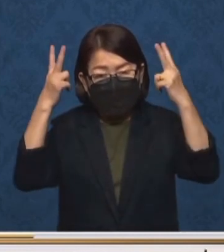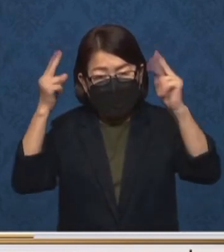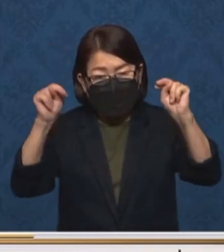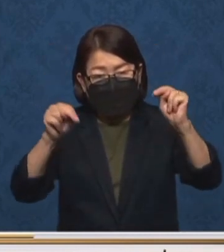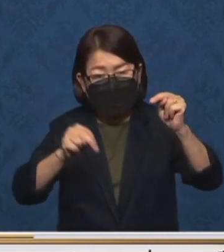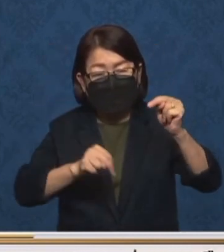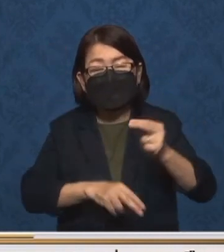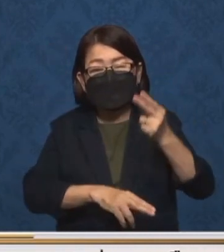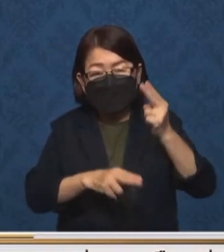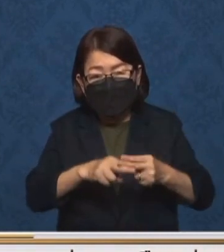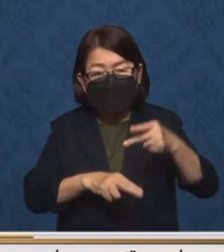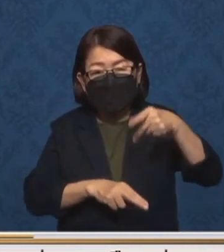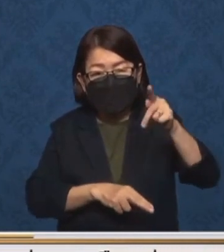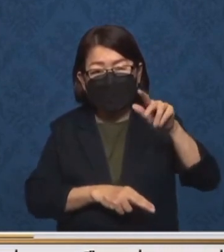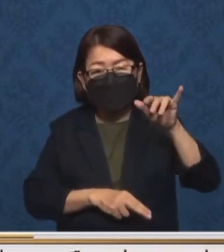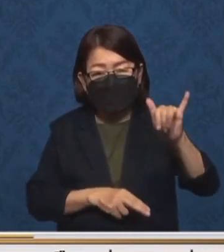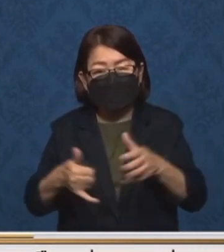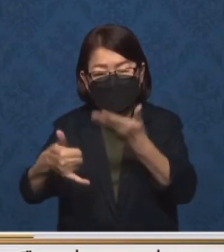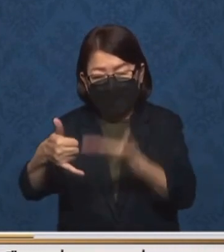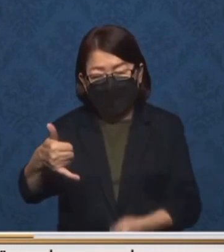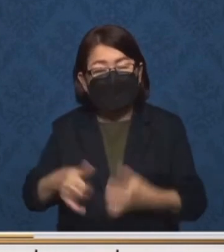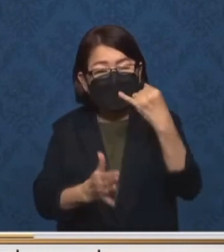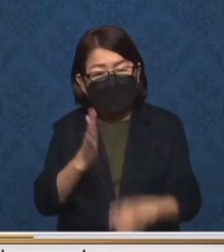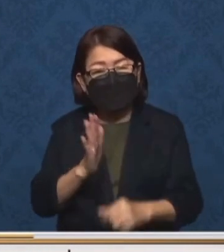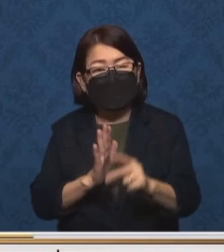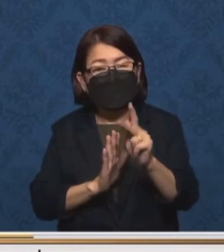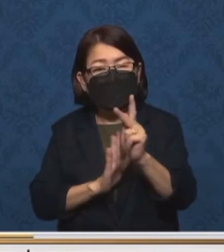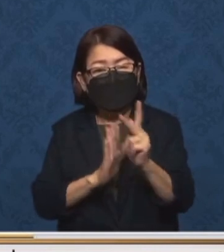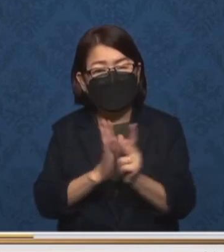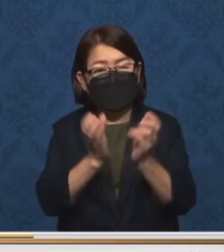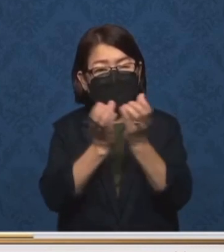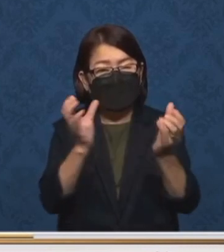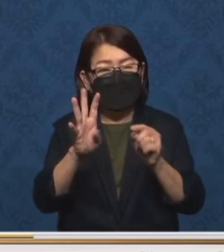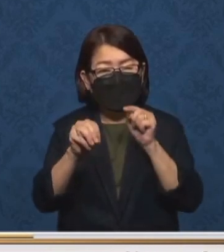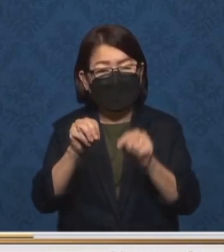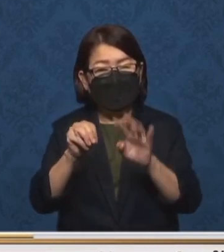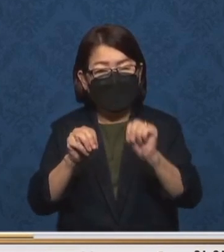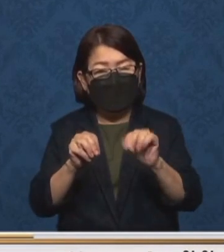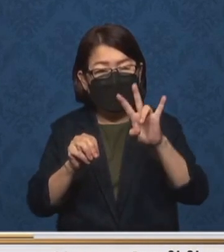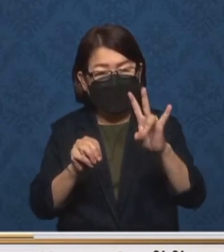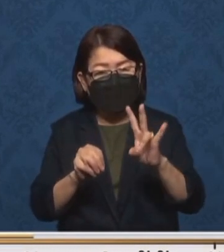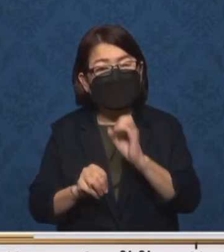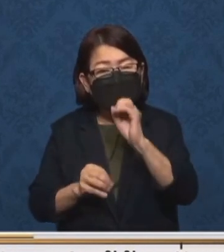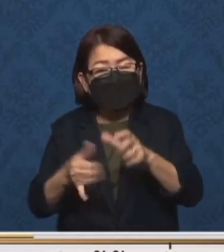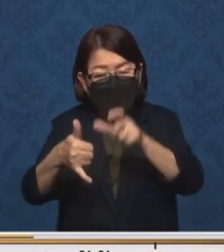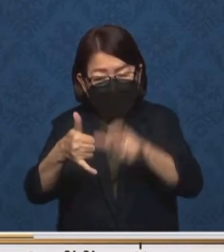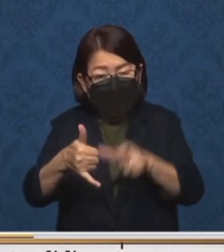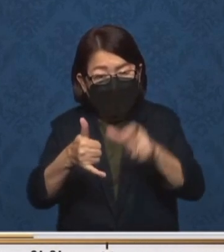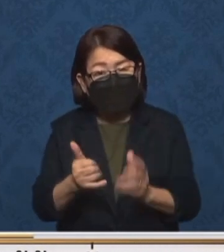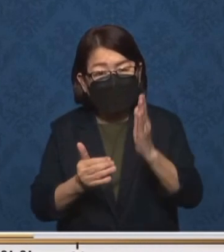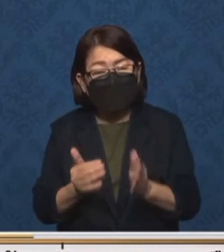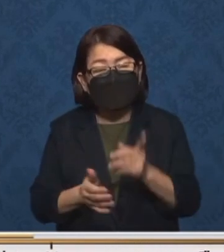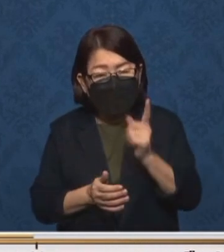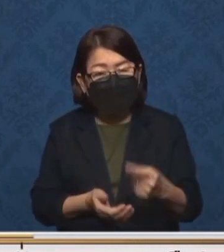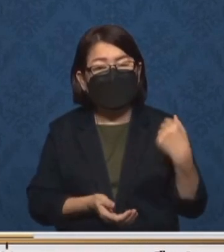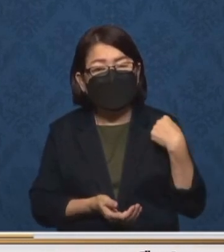จโอชาประพตัวขัดมาตา 47 แหงรฐมนูลอาราจัไยที่วาบุคคลยอมมสทได้รบริการสารสุของร